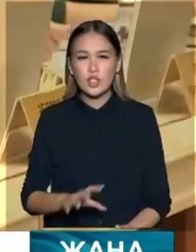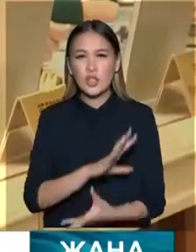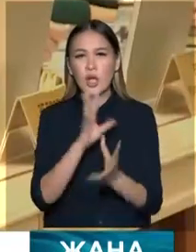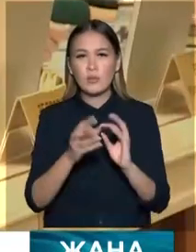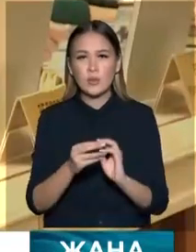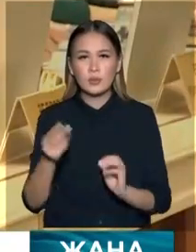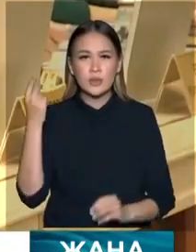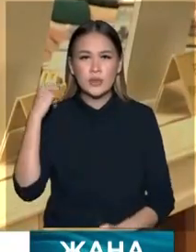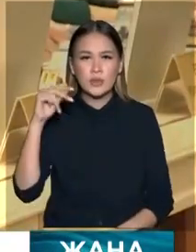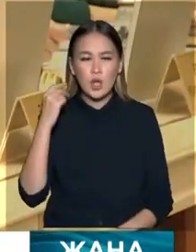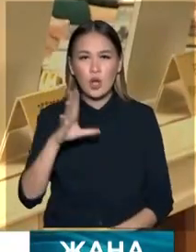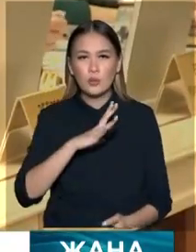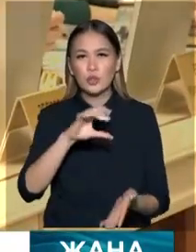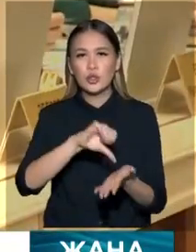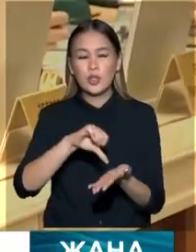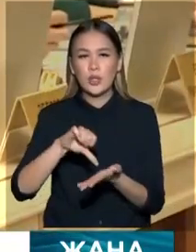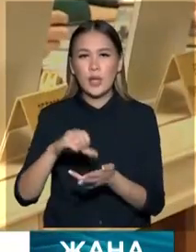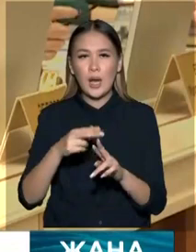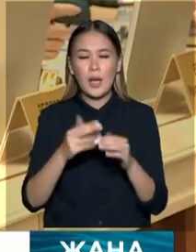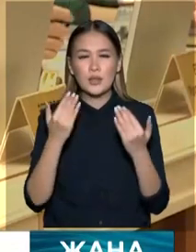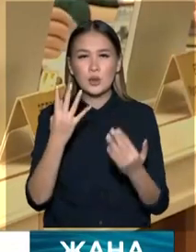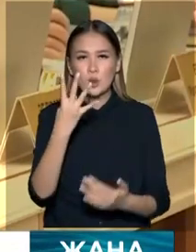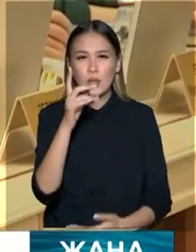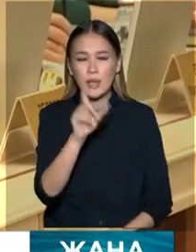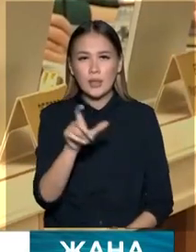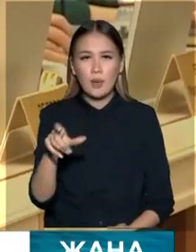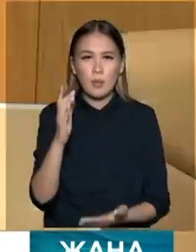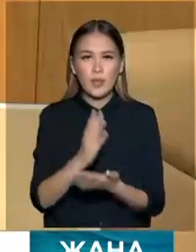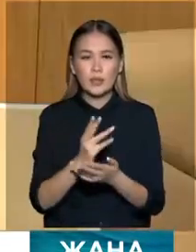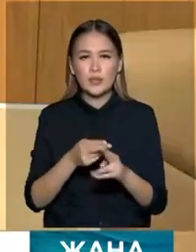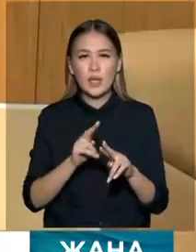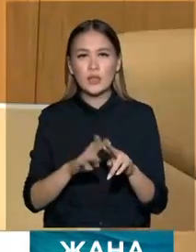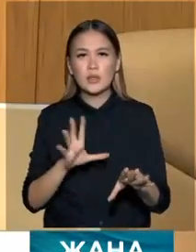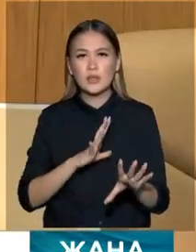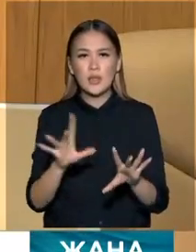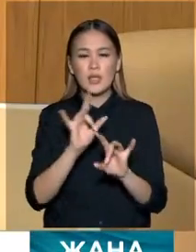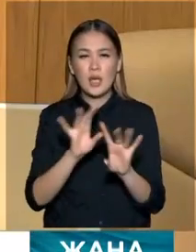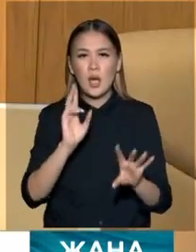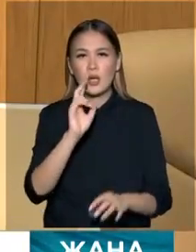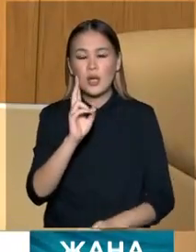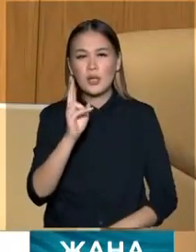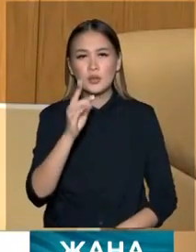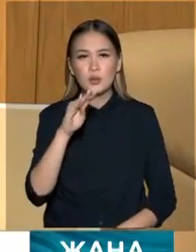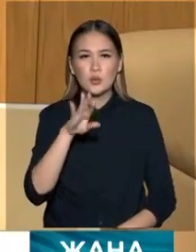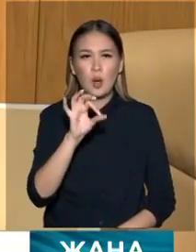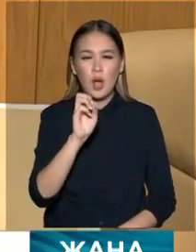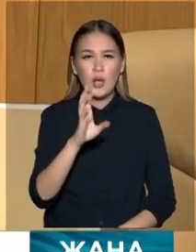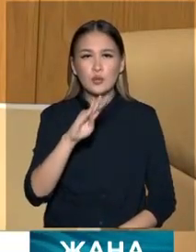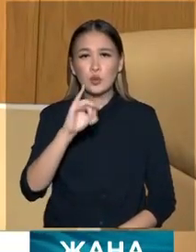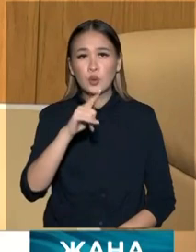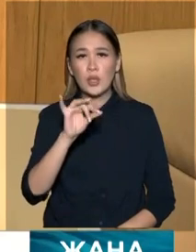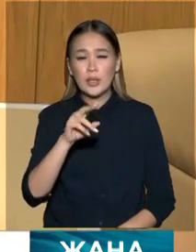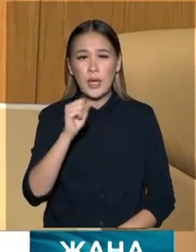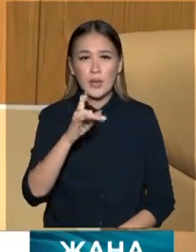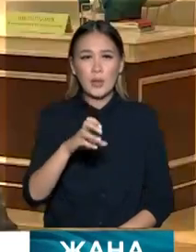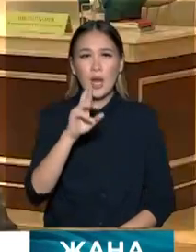Жалпы президентке үміткер ретінде қазір төрт адам барлық талаптарға сай деп танылды. Олар Қасым Жомарт Тоқаев, Жигули Дайрабаев,